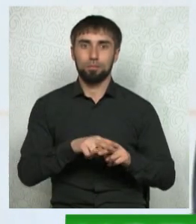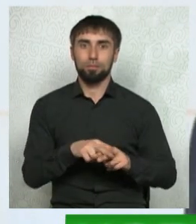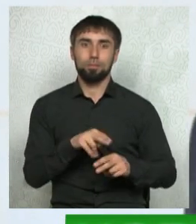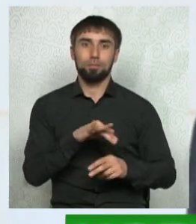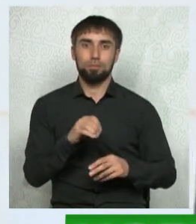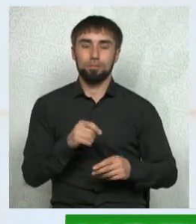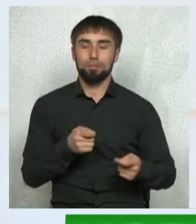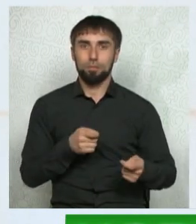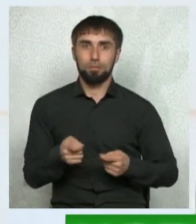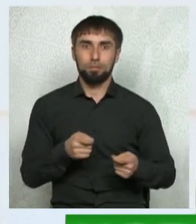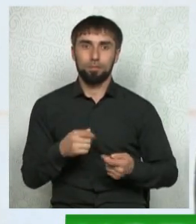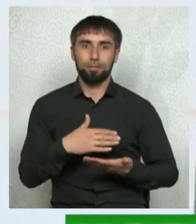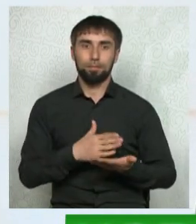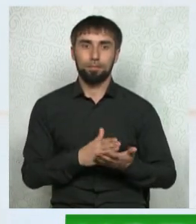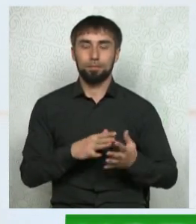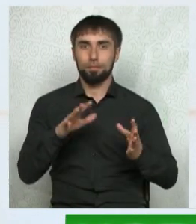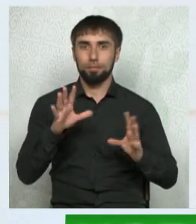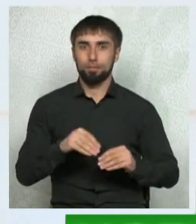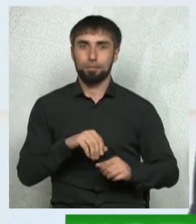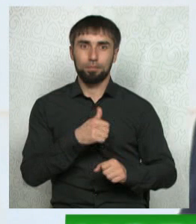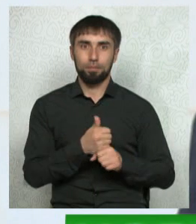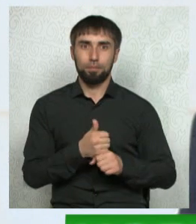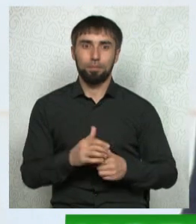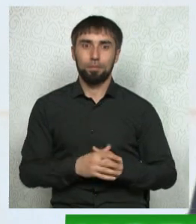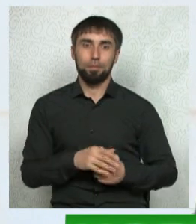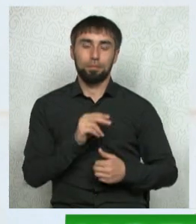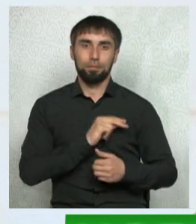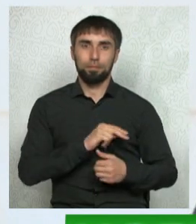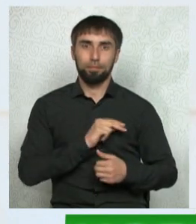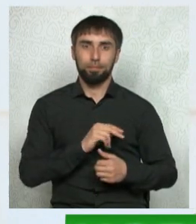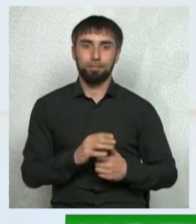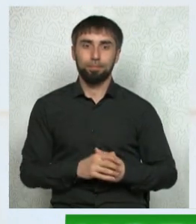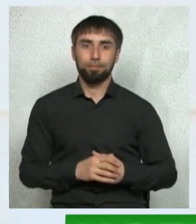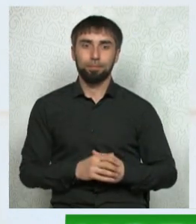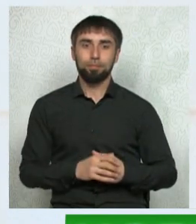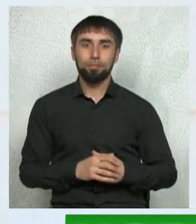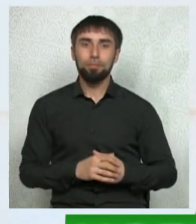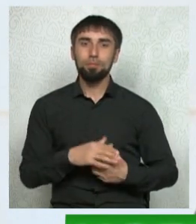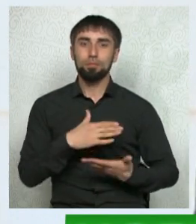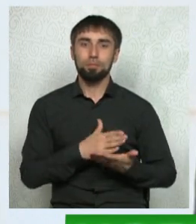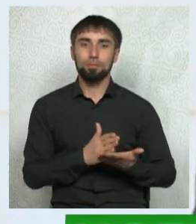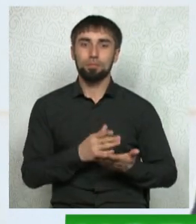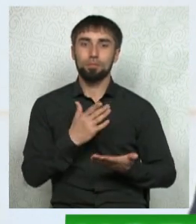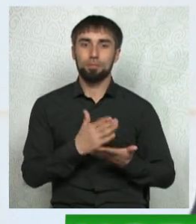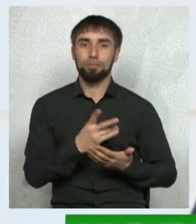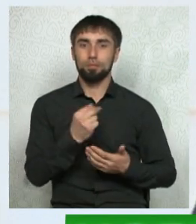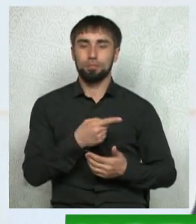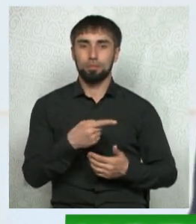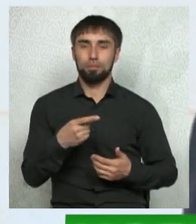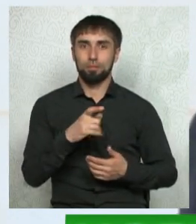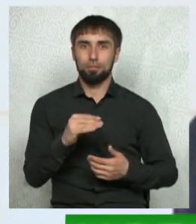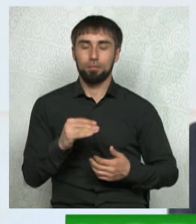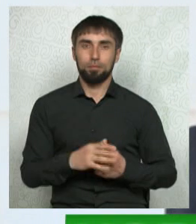тоже административная часть. Вся основная рабочая часть находится на первом